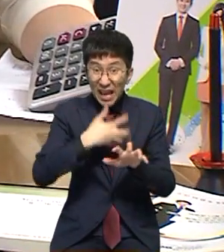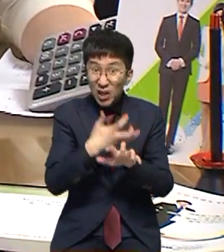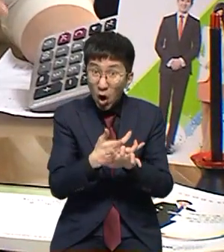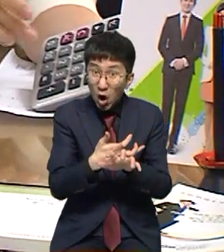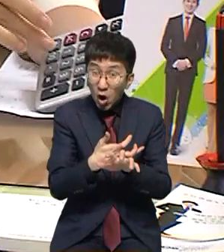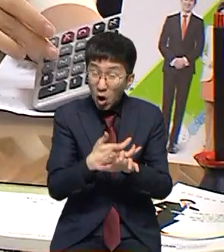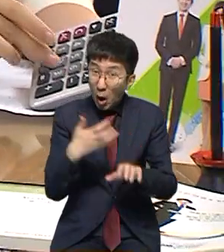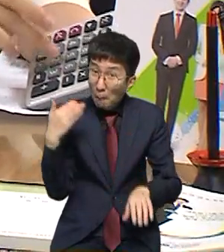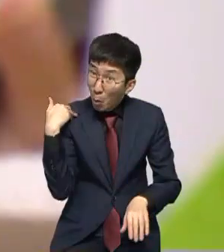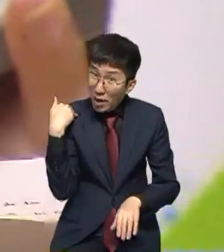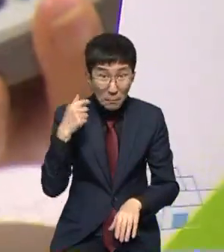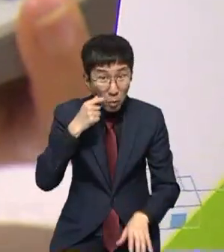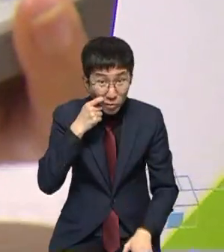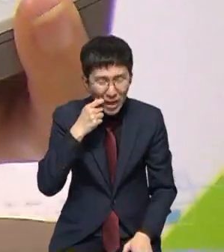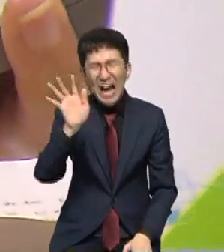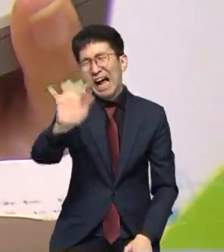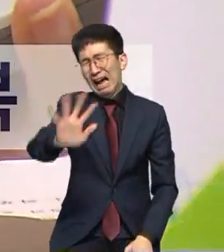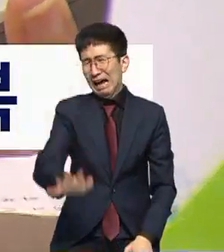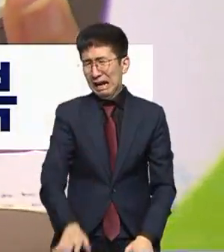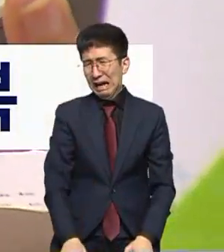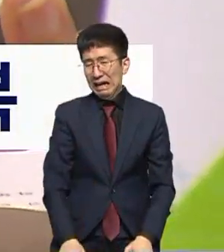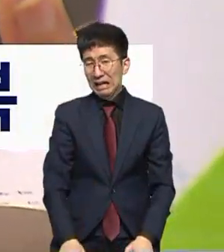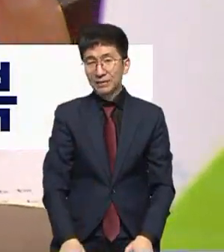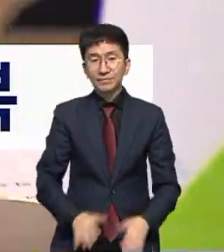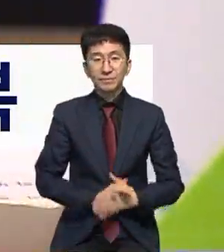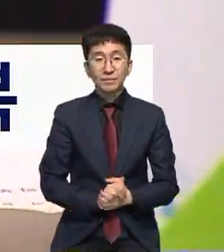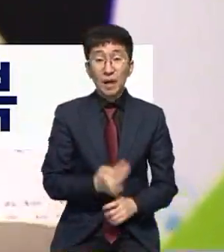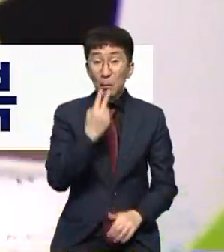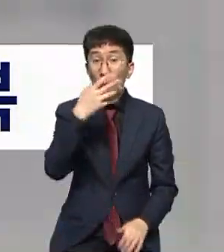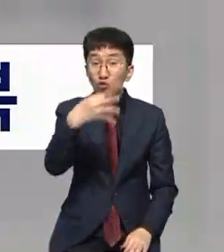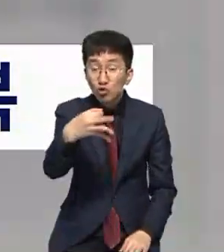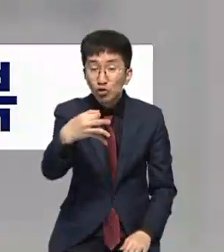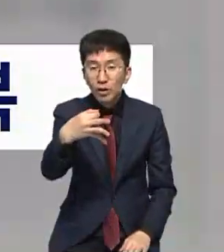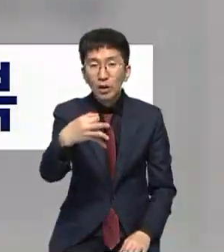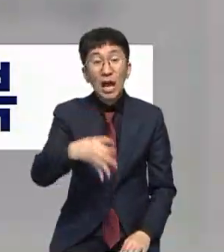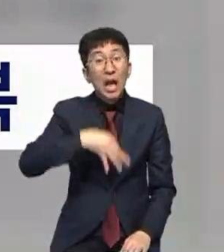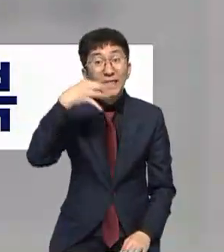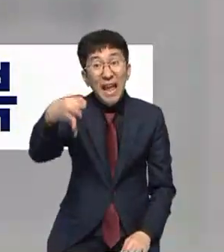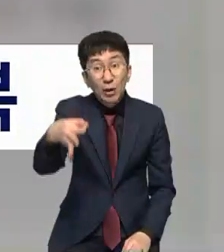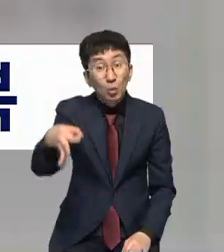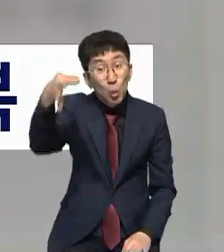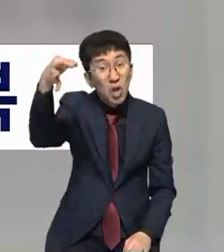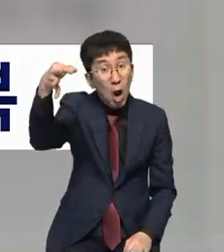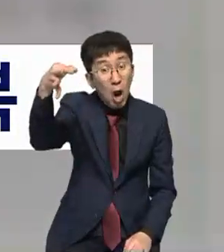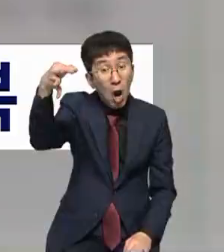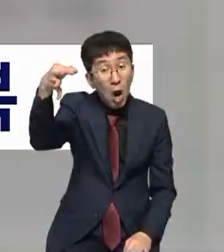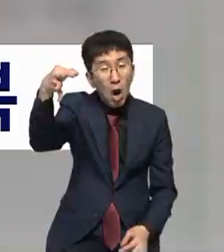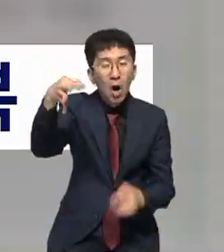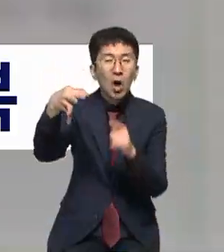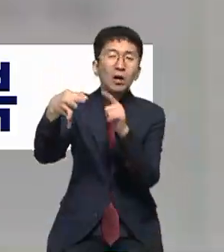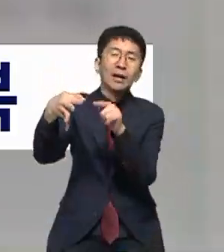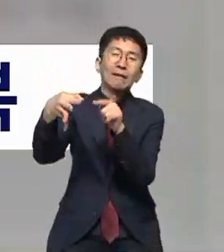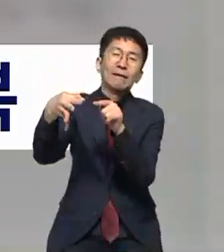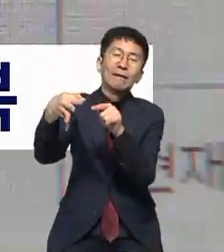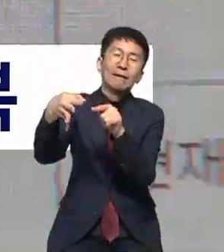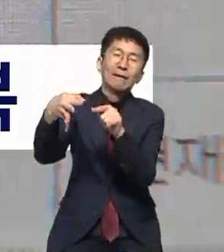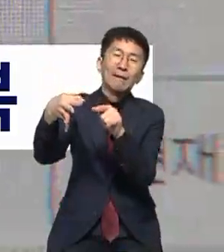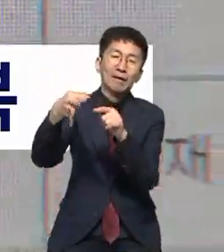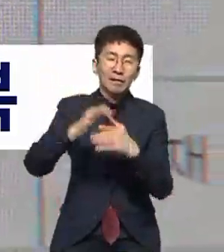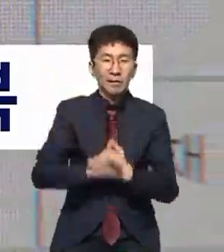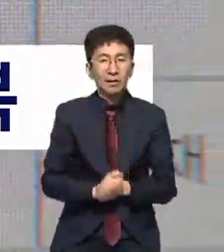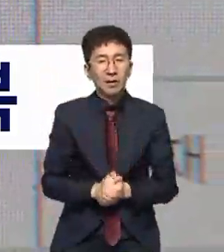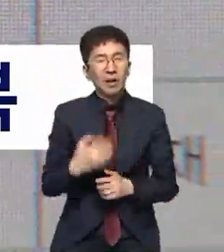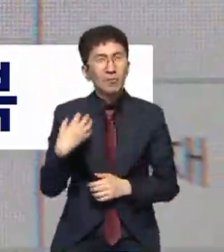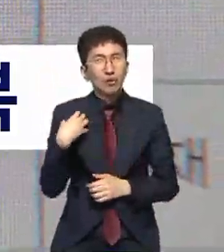몰라서 못한 걸까? 뜨거운 감자인 보험료율, 즉 내야 할 돈을 올리자는 이른바 방울을 고양이 목에 달아야 하는